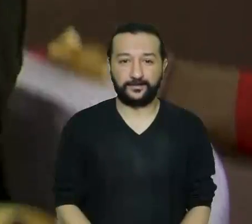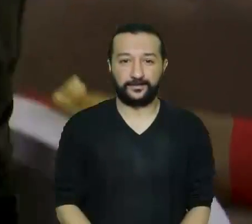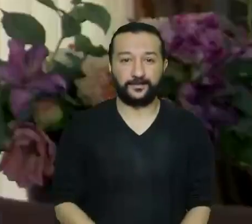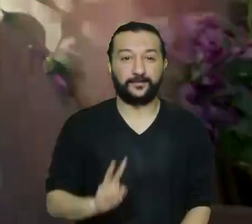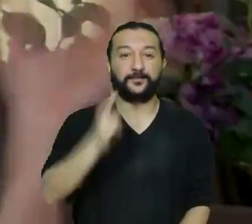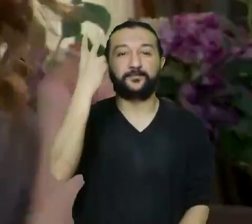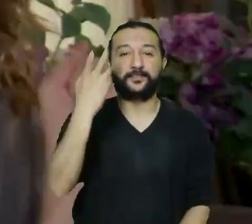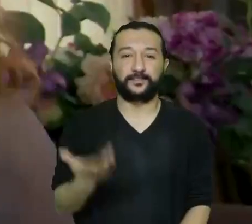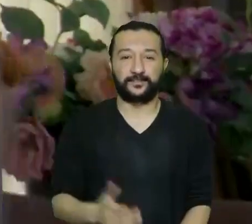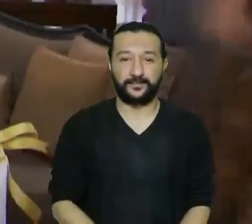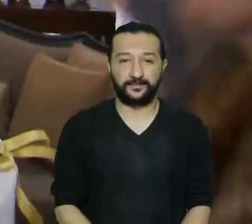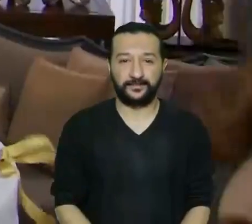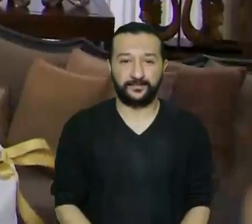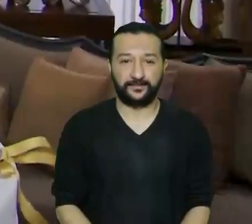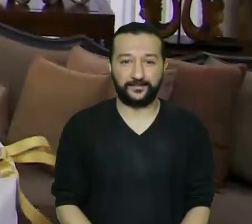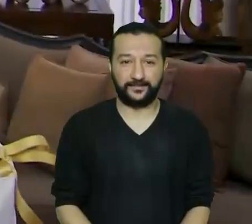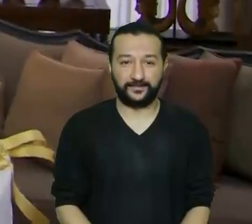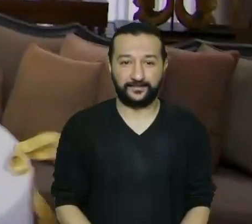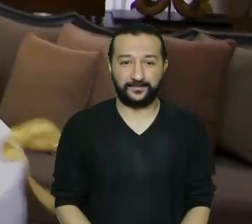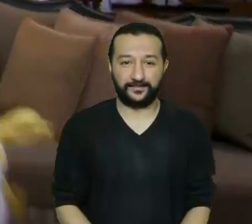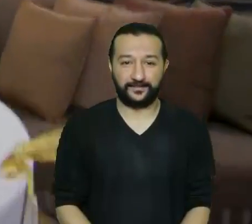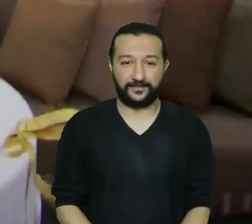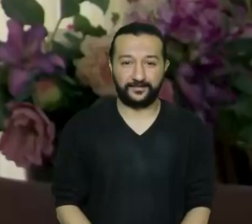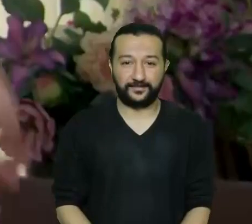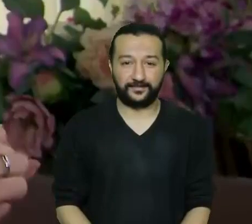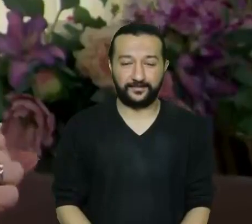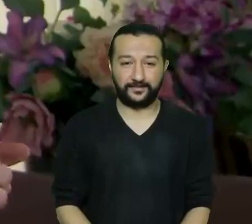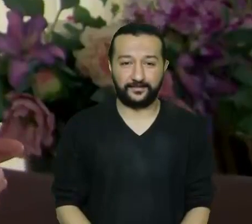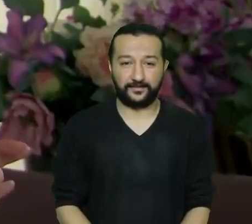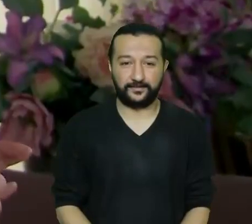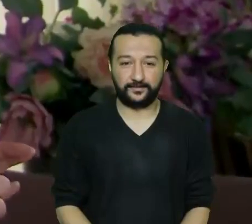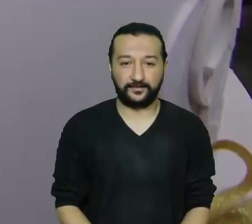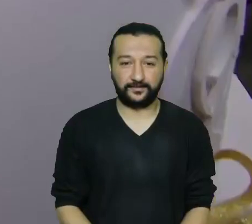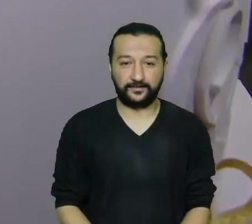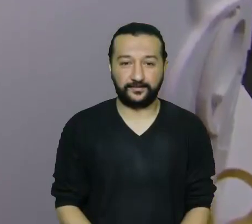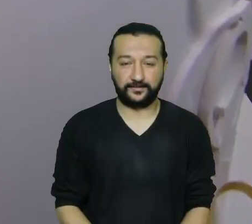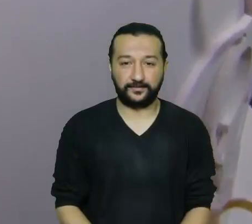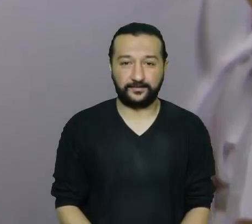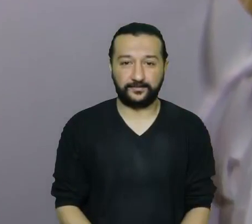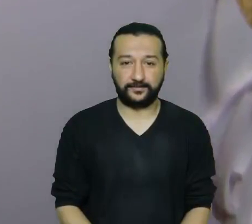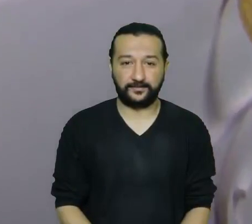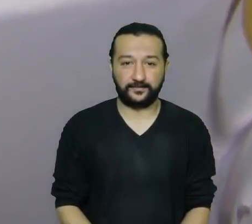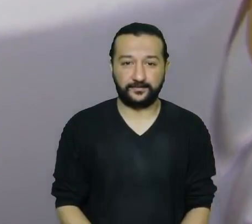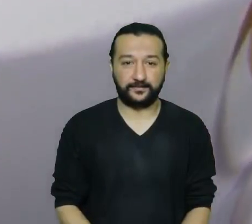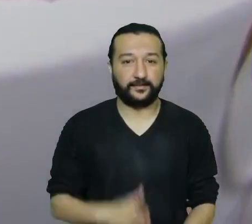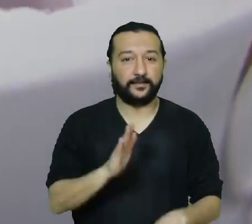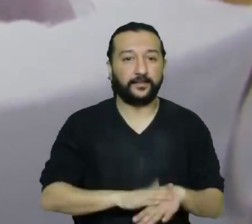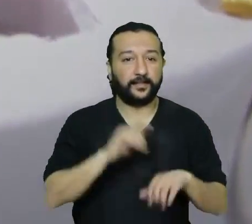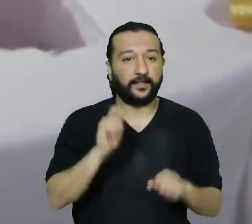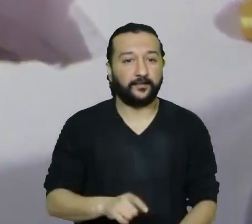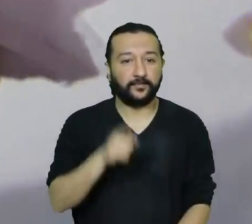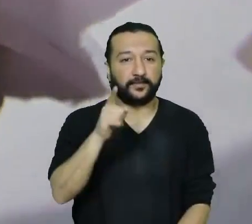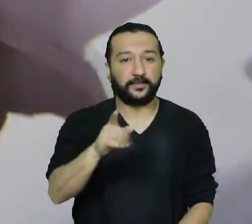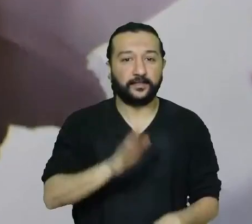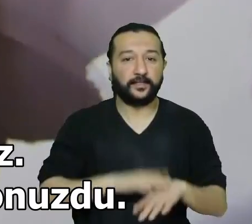çıktı Rüyam. Korkuyla yumruğunu Sarp'ın suratına indiriverdi. Sarp köpükten pastanın içine yıkıldı tekrar. Ne yaptınız?